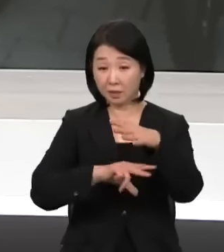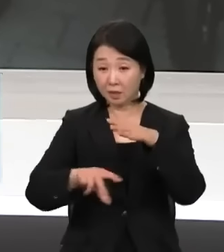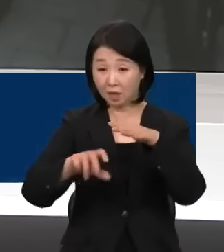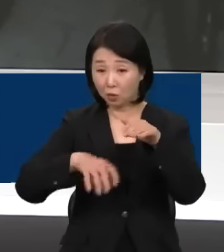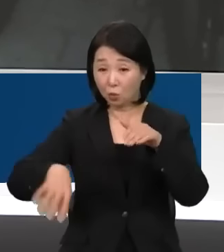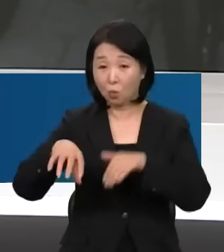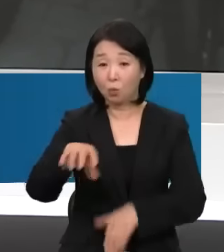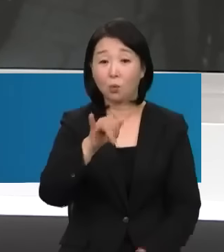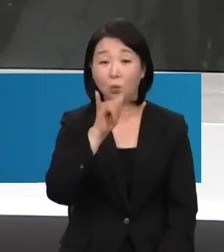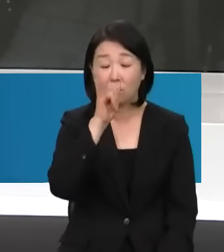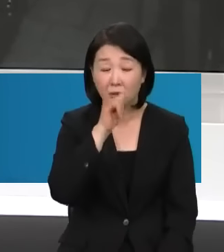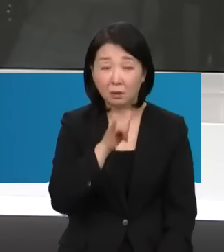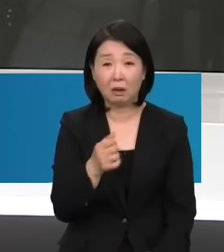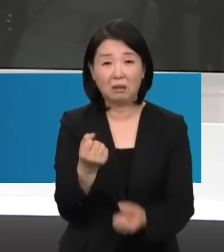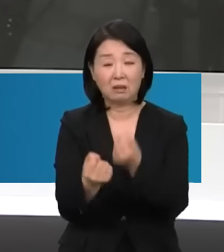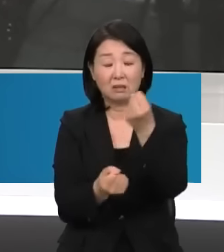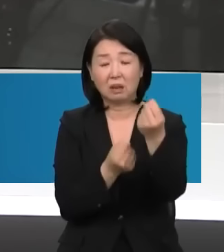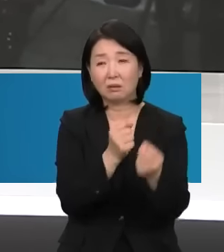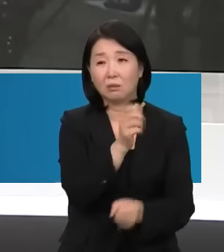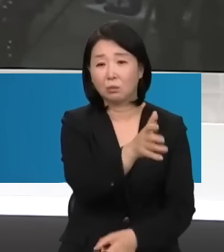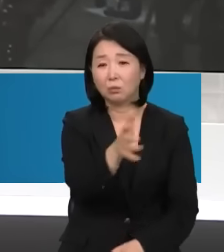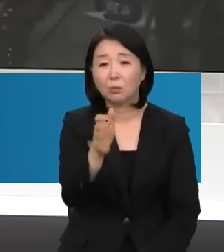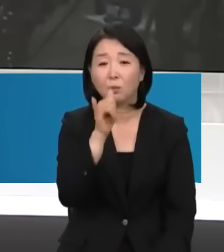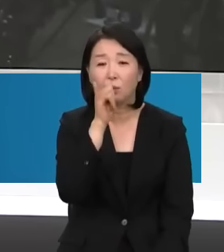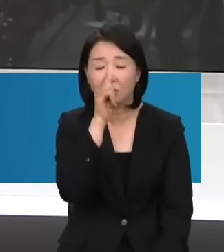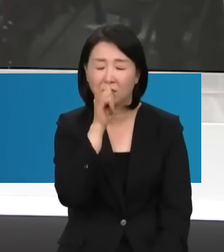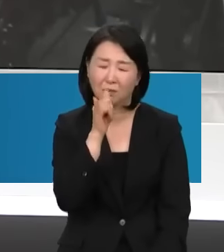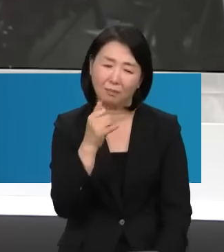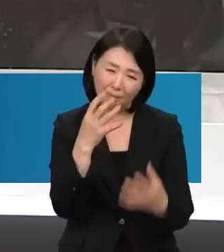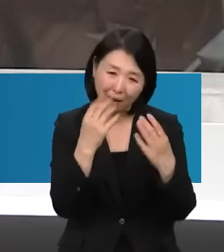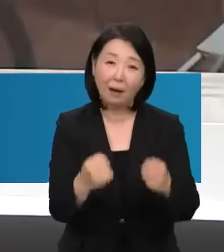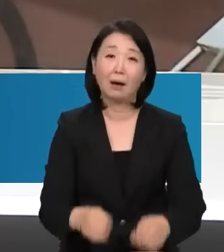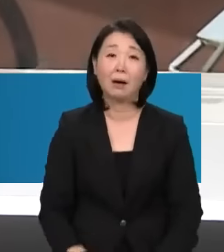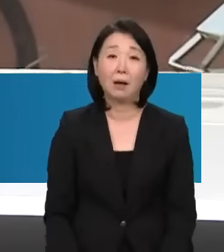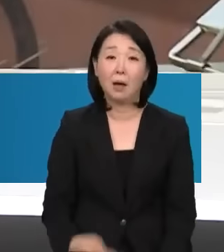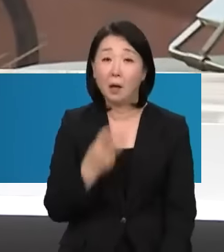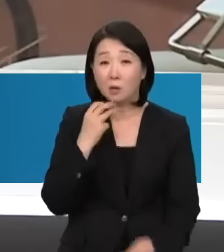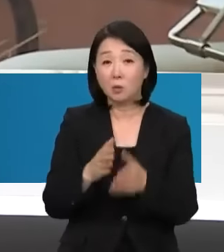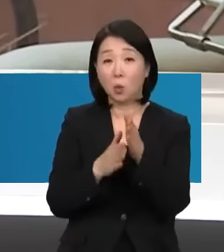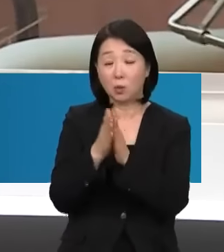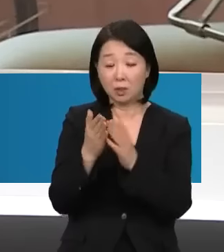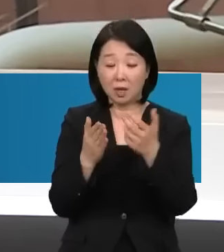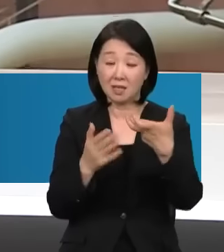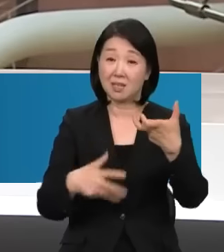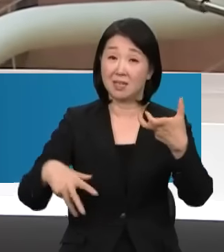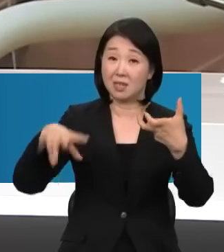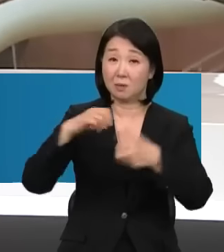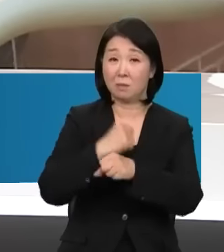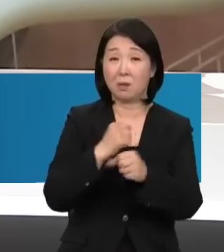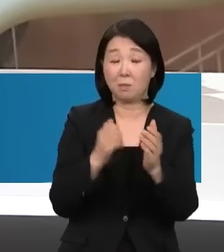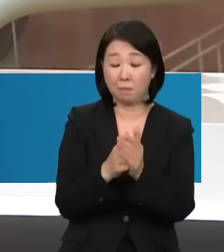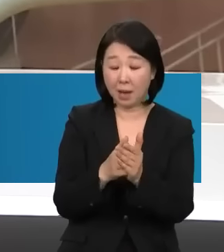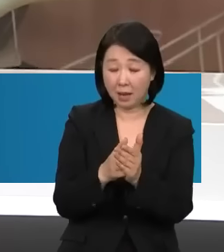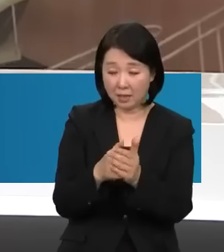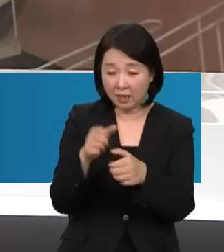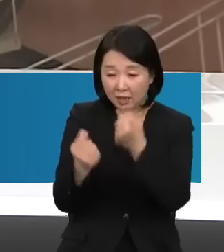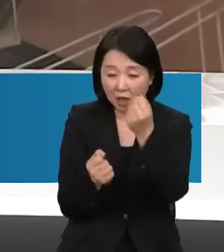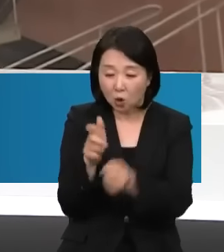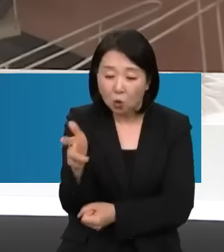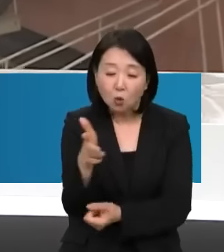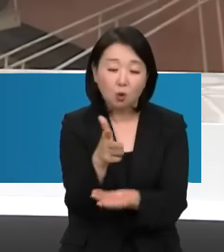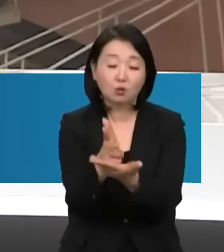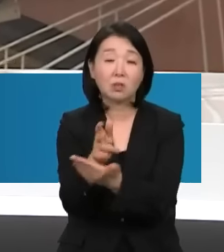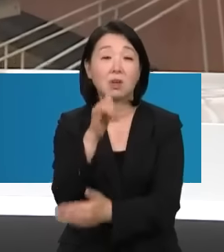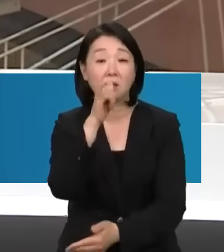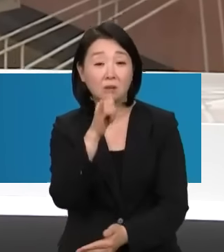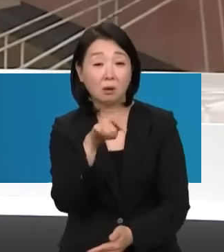지하철역 주변에 아무렇게나 세워져 있는 자전거들 적지 않죠. 서울시가 70억 들여 만든 자전거 주차장도 있는데 왜